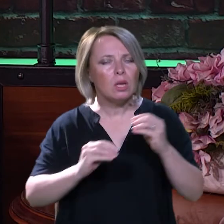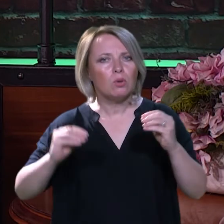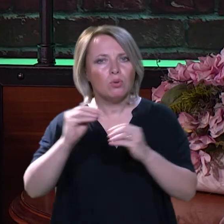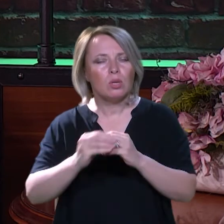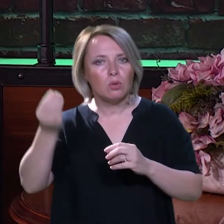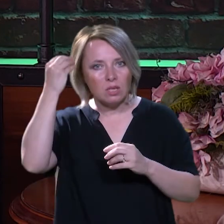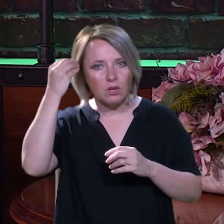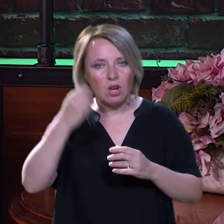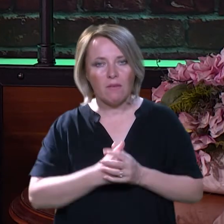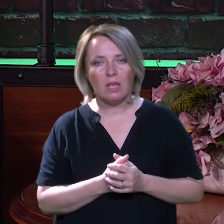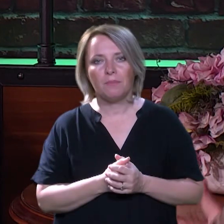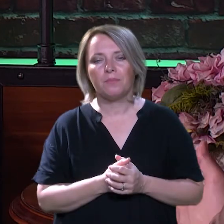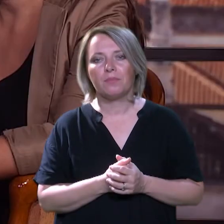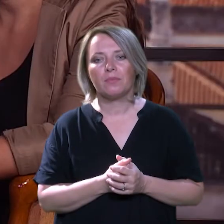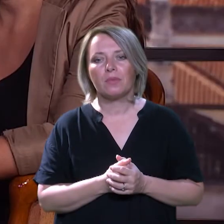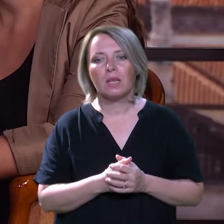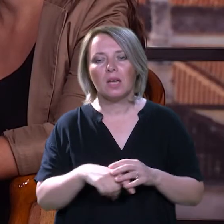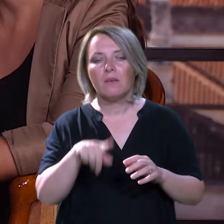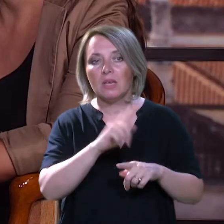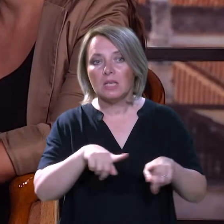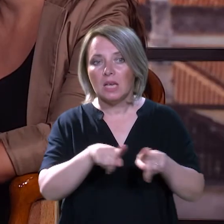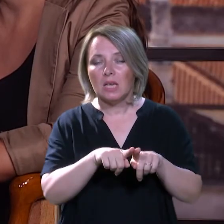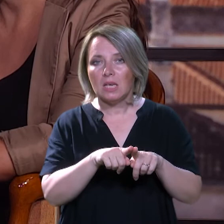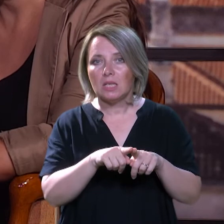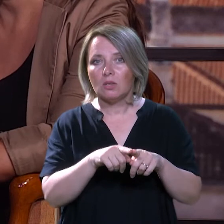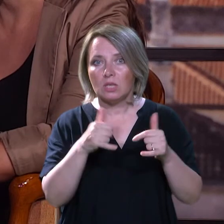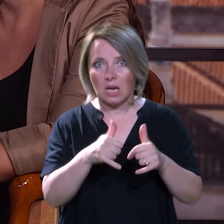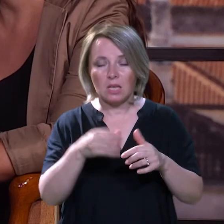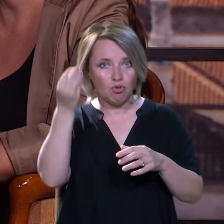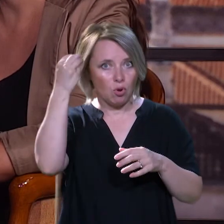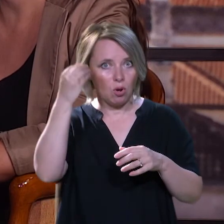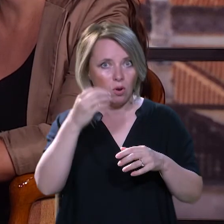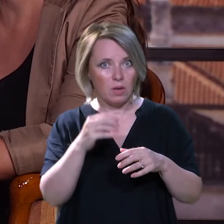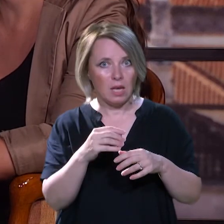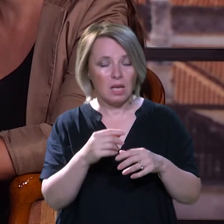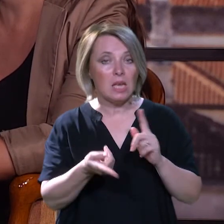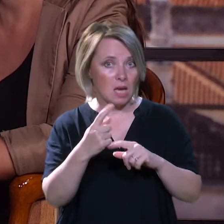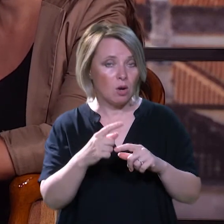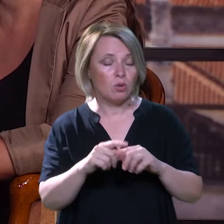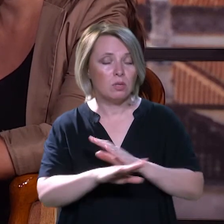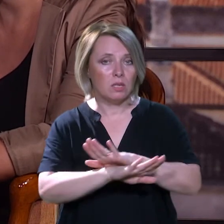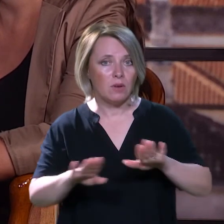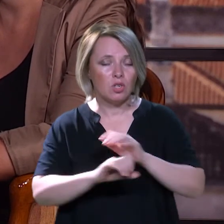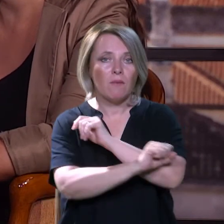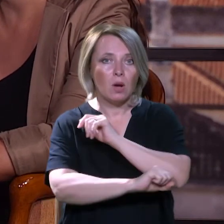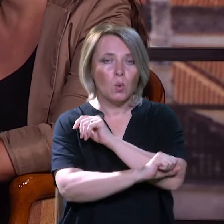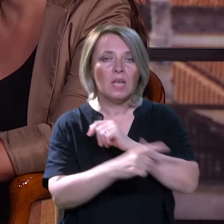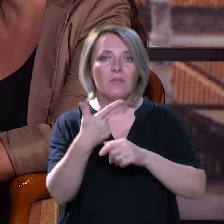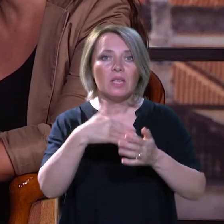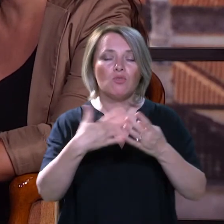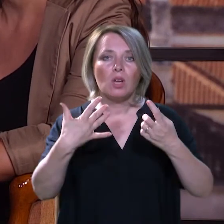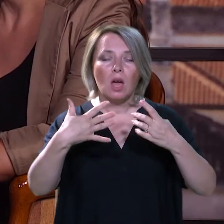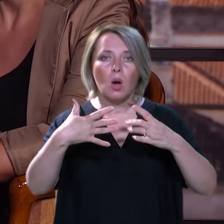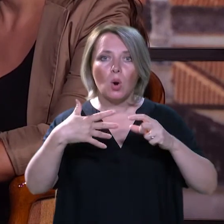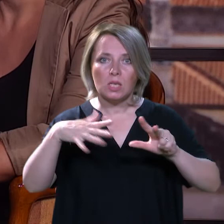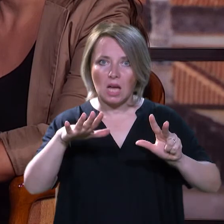kod koga se ide. Rekli ste, vi se isto također i sad školujete, bez obzira što ste diplomirali, rekli smo